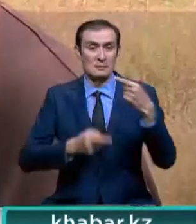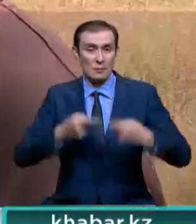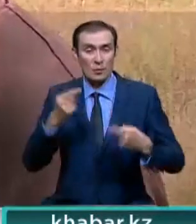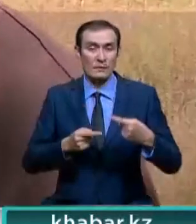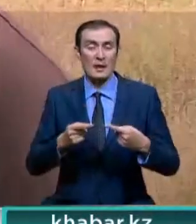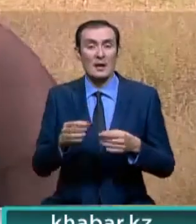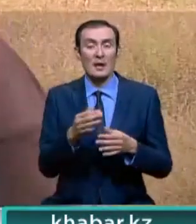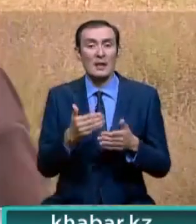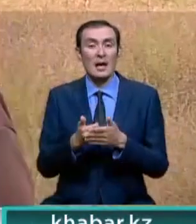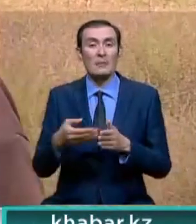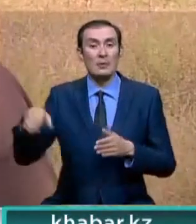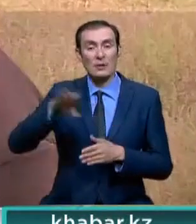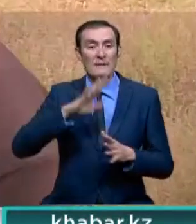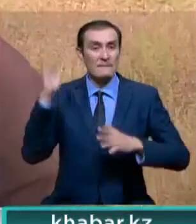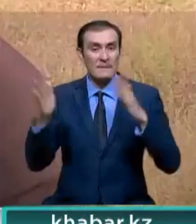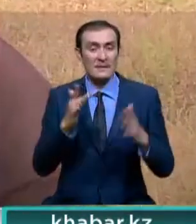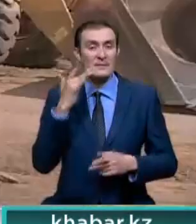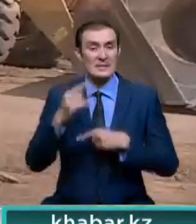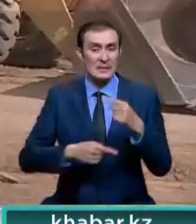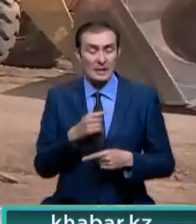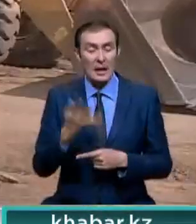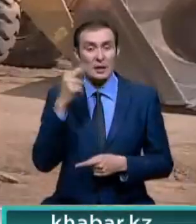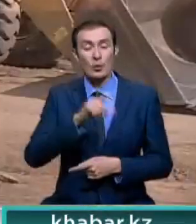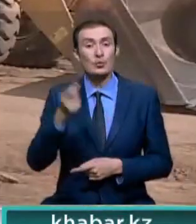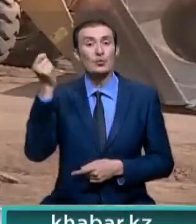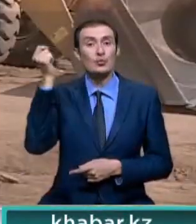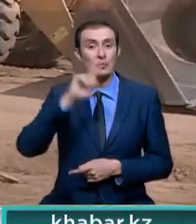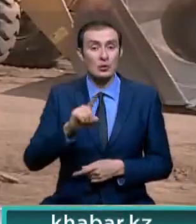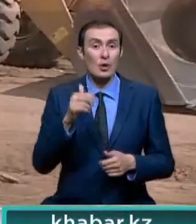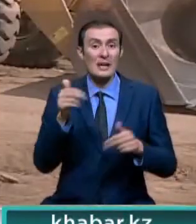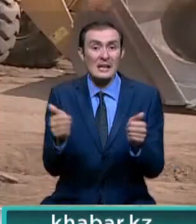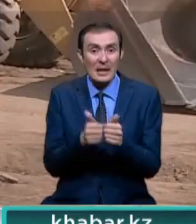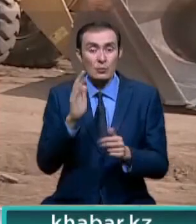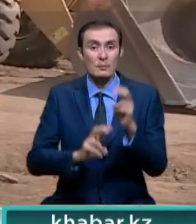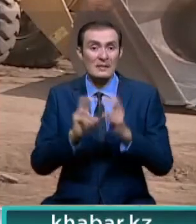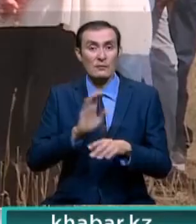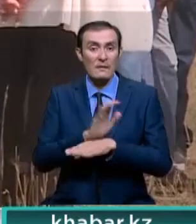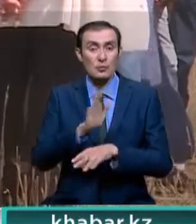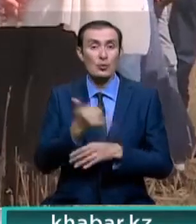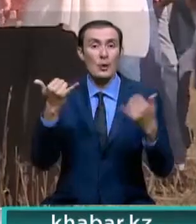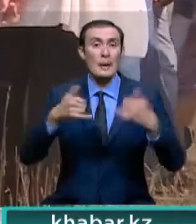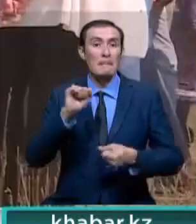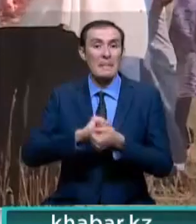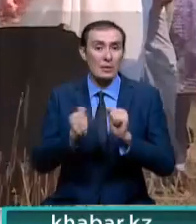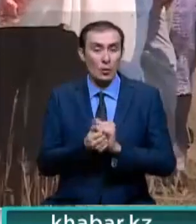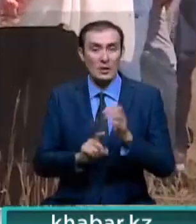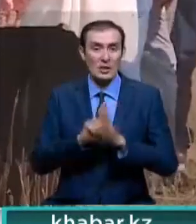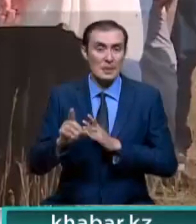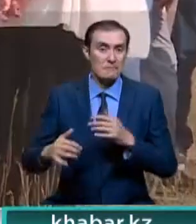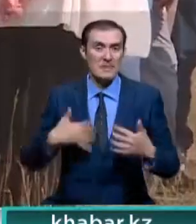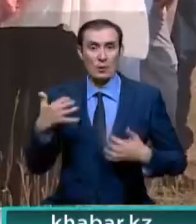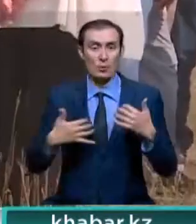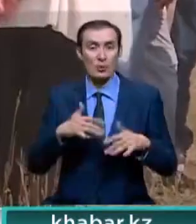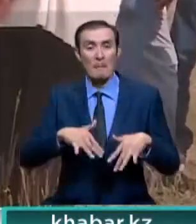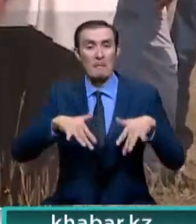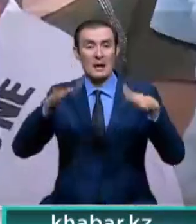Микрорайон находится на пригорке. Ветра здесь дуют всегда. Когда люди узнали, что рядом появится предприятие по производству бетона, забили тревогу. Ведь вся пыль